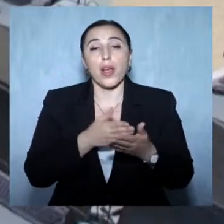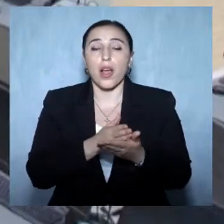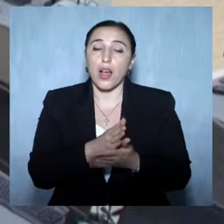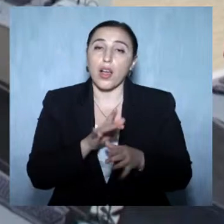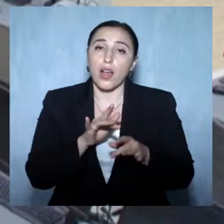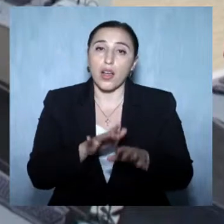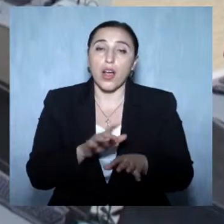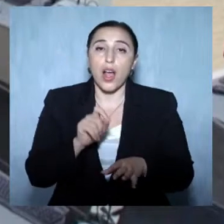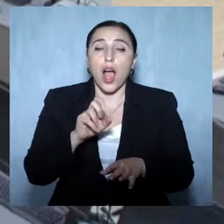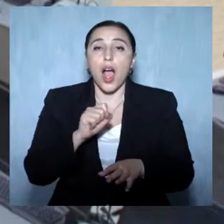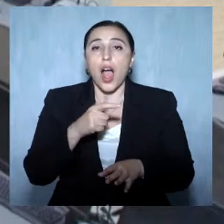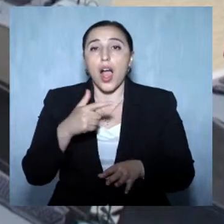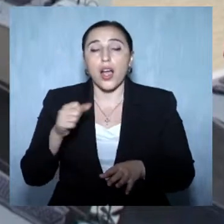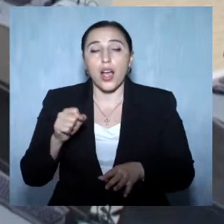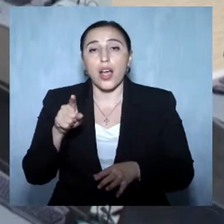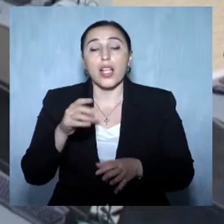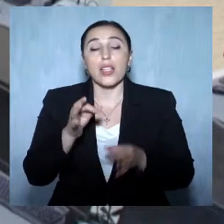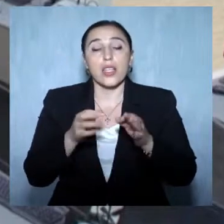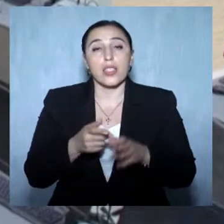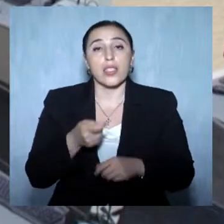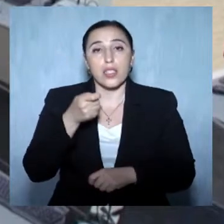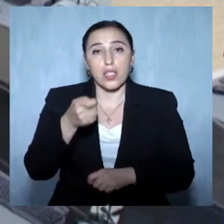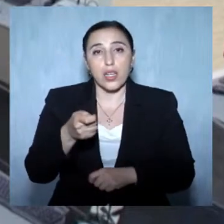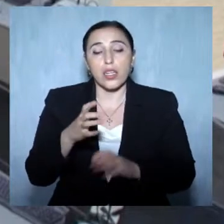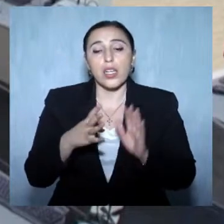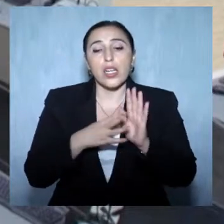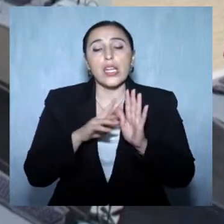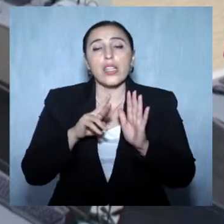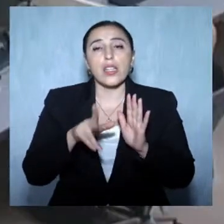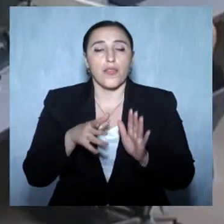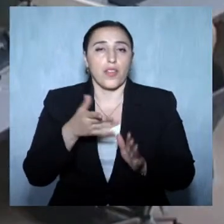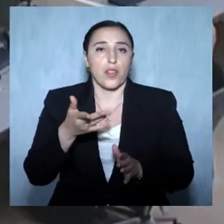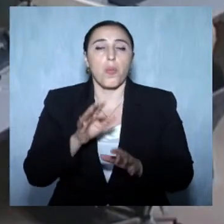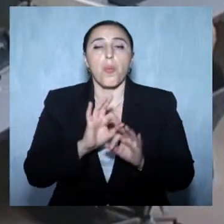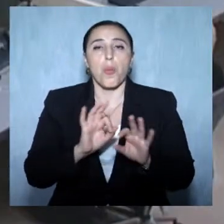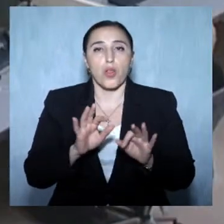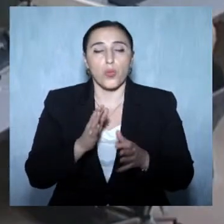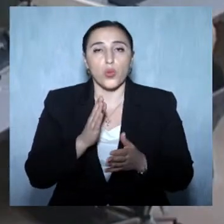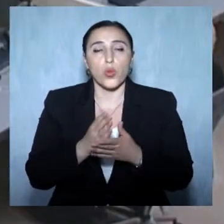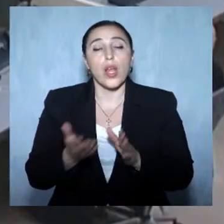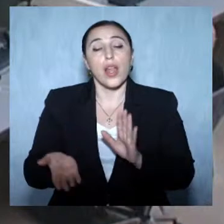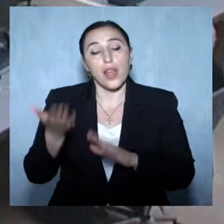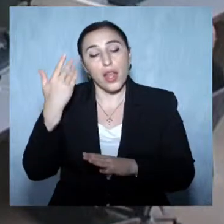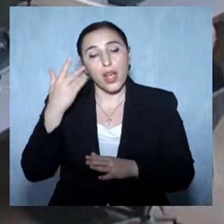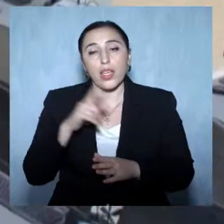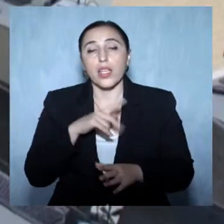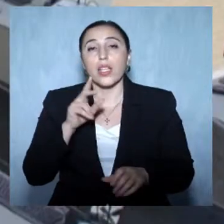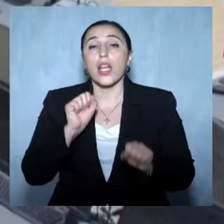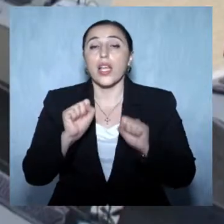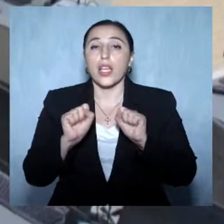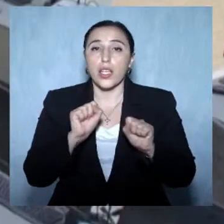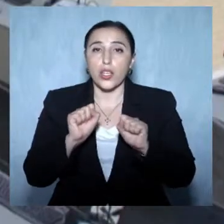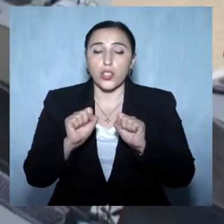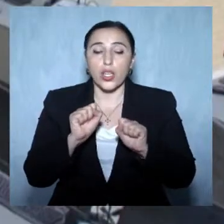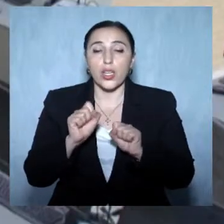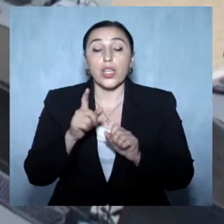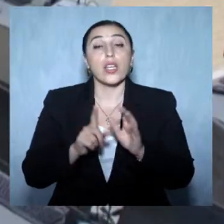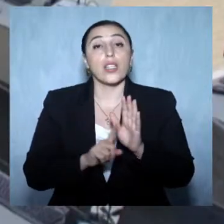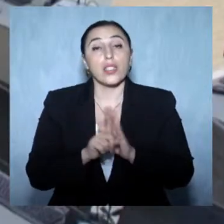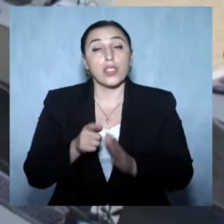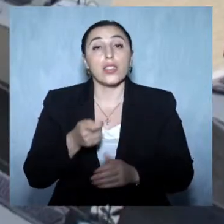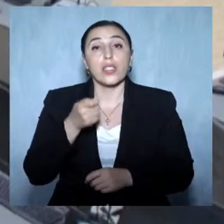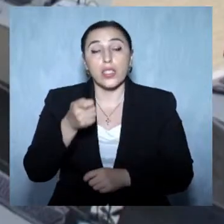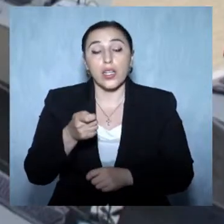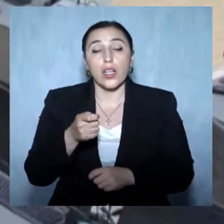Հագայ դատարան դիմելու այս գործնթացը արդեն ինը տարվա պատմություն ունի, այսինքն նախկին իշխանություններն են դրա մեկնար կտվել, սակայն